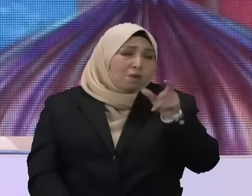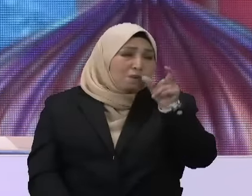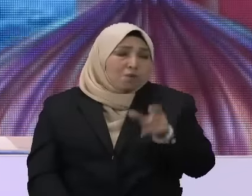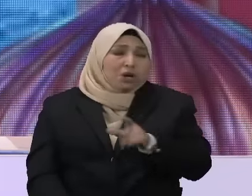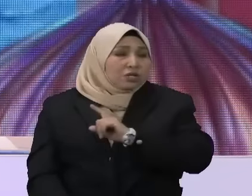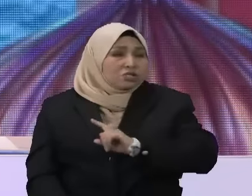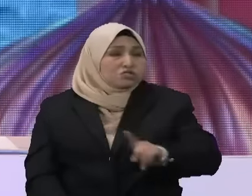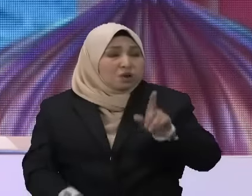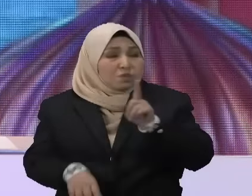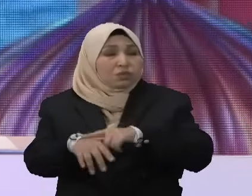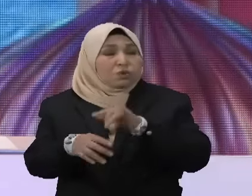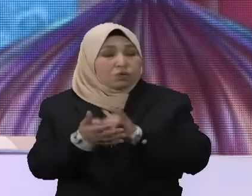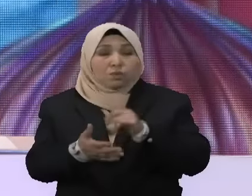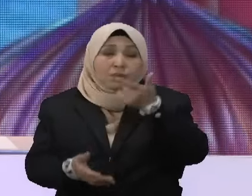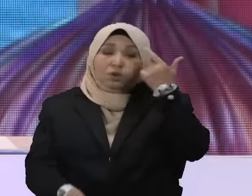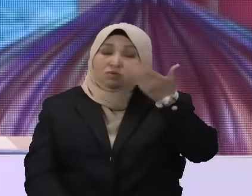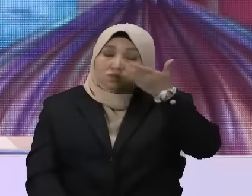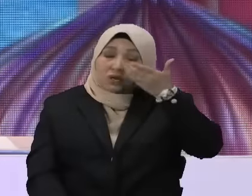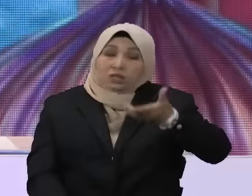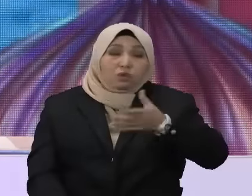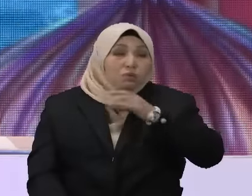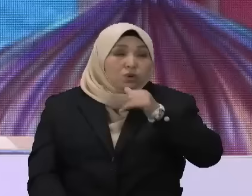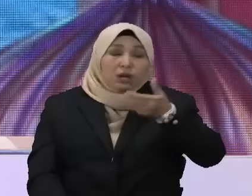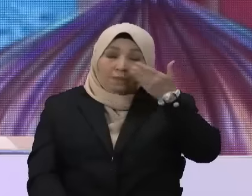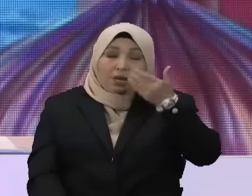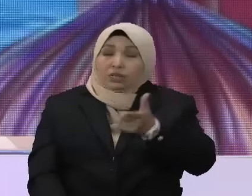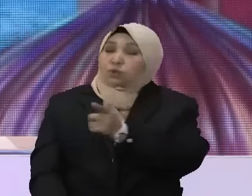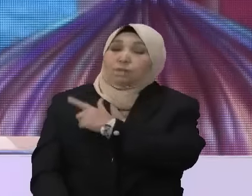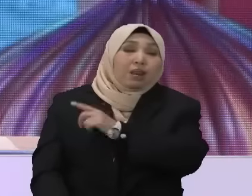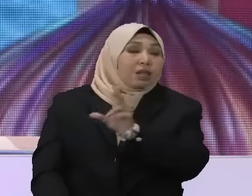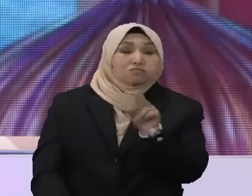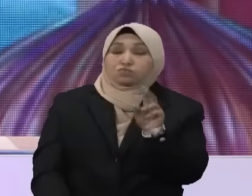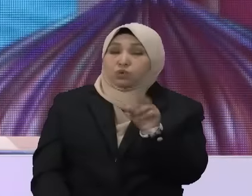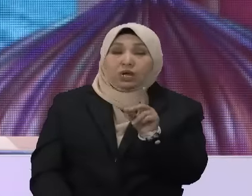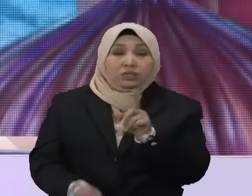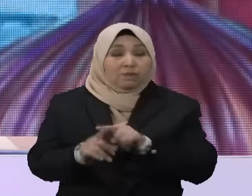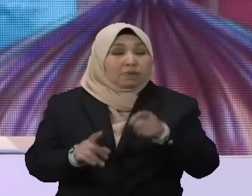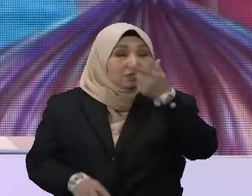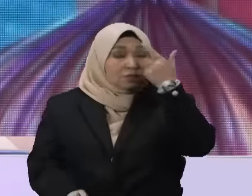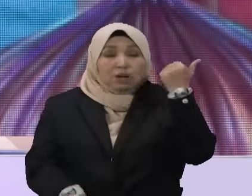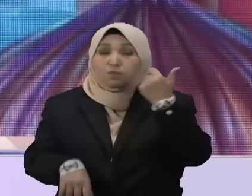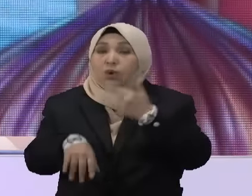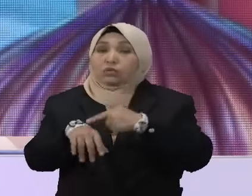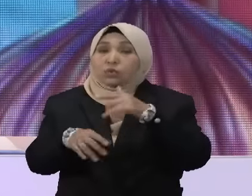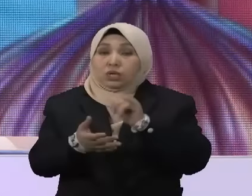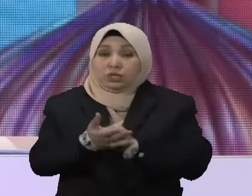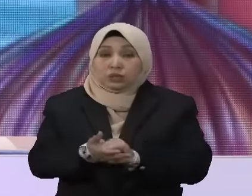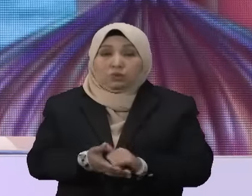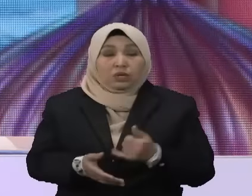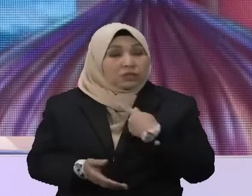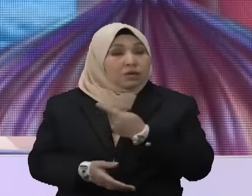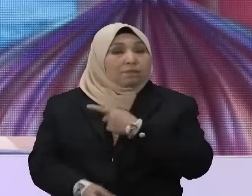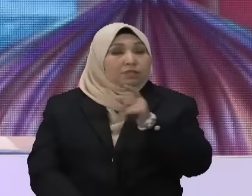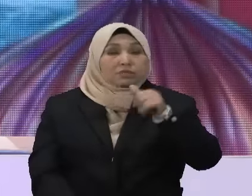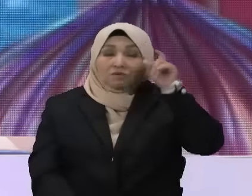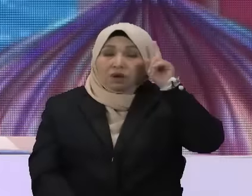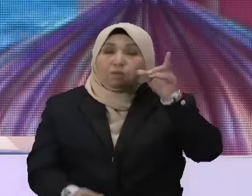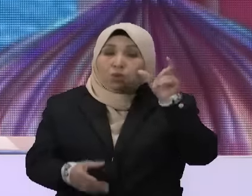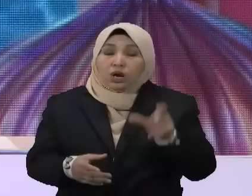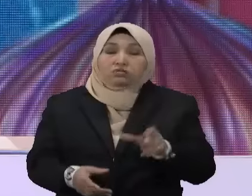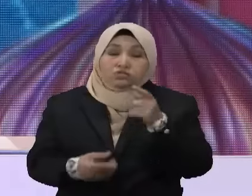itu. Kerana mengantuk di situ bukan mengantuk malas sebenarnya. Tapi disebabkan ketika itu, tuan-tuan dan puan-puan, kita kena faham orang tengah